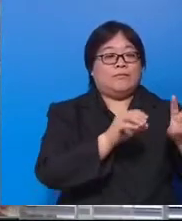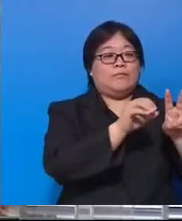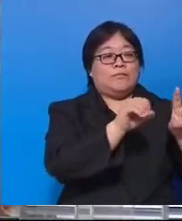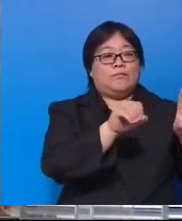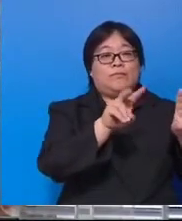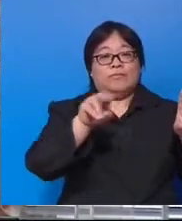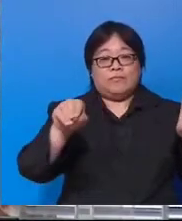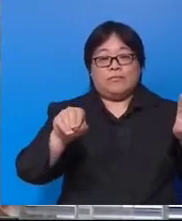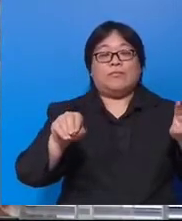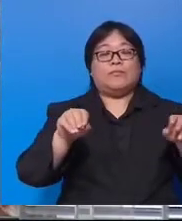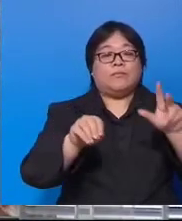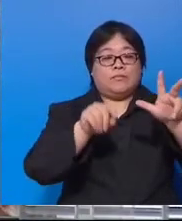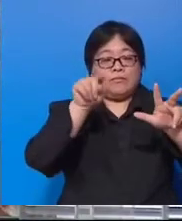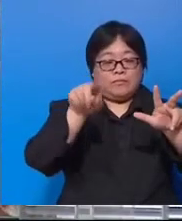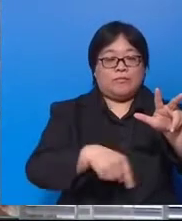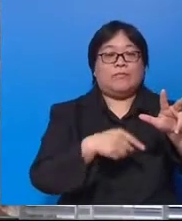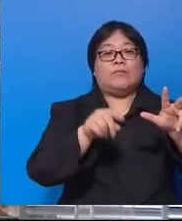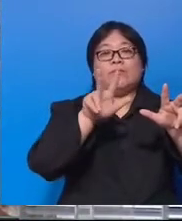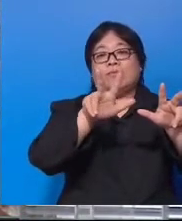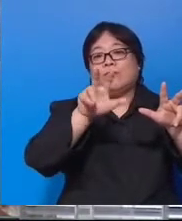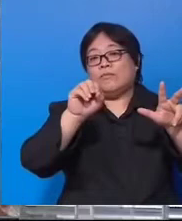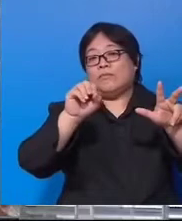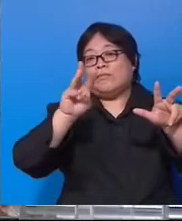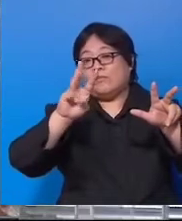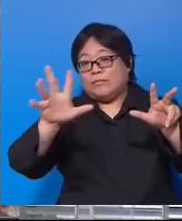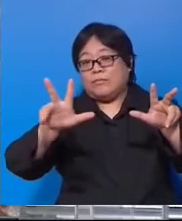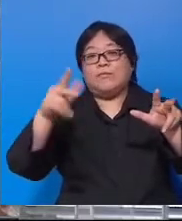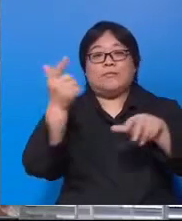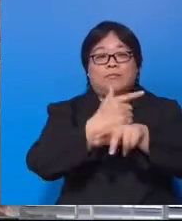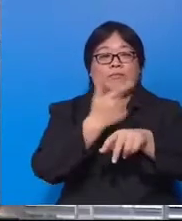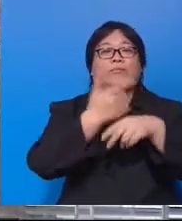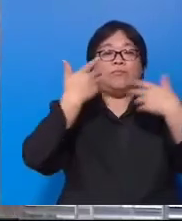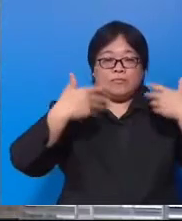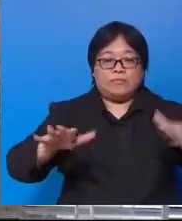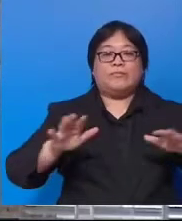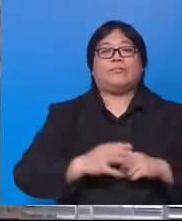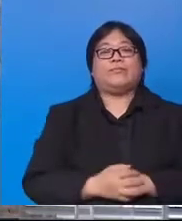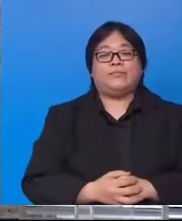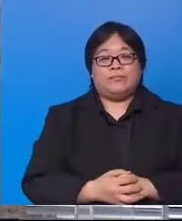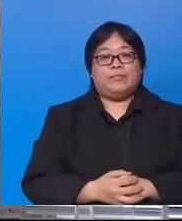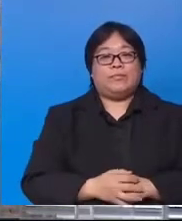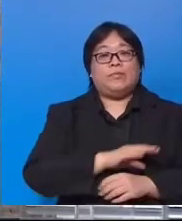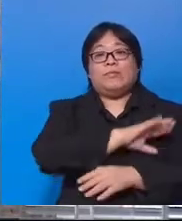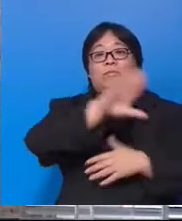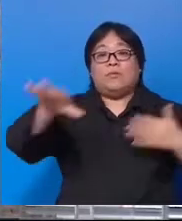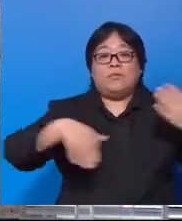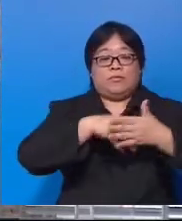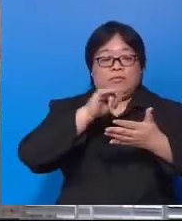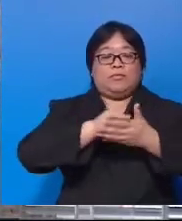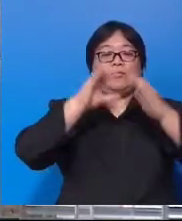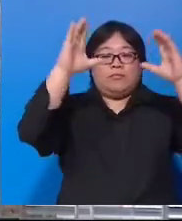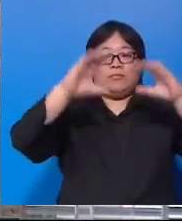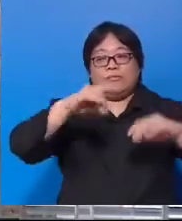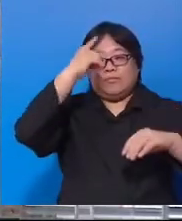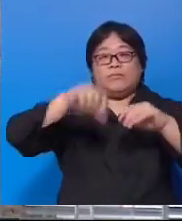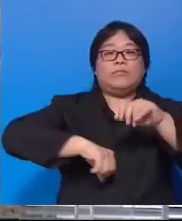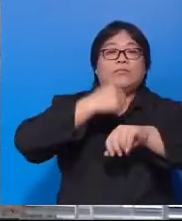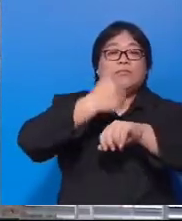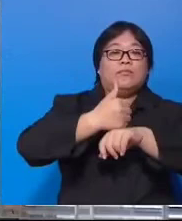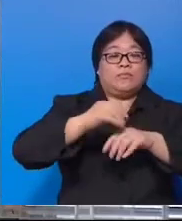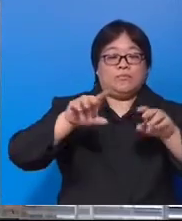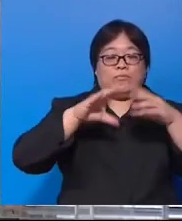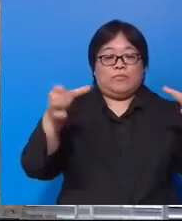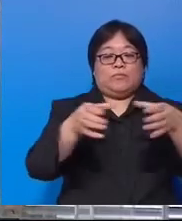2020, seramai 3,263 belia telah dilatih. Semua ini adalah mekanisme untuk mewujudkan